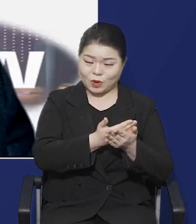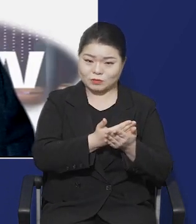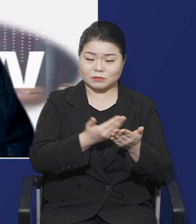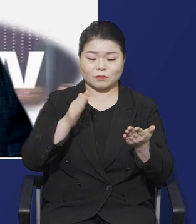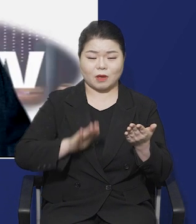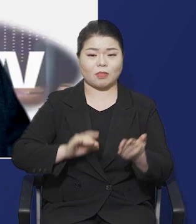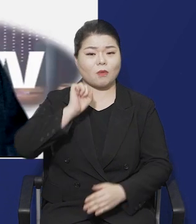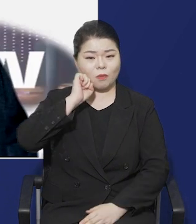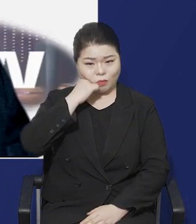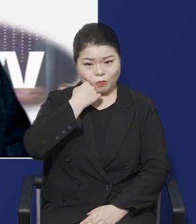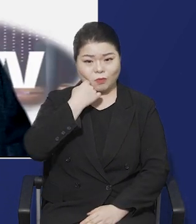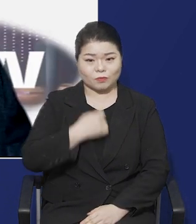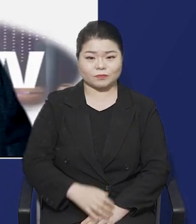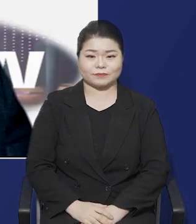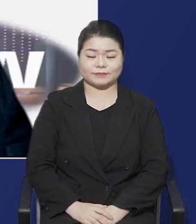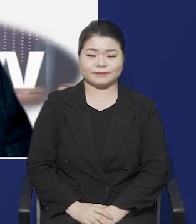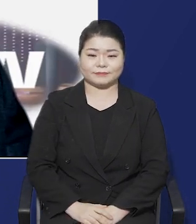난관이자 과제가 됩니다.